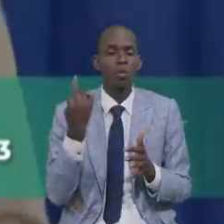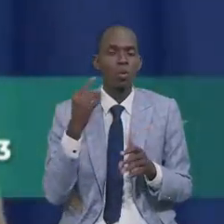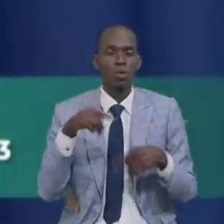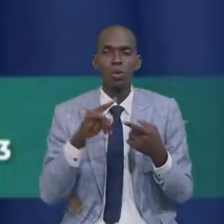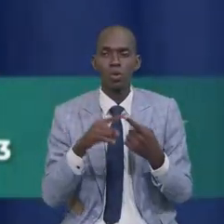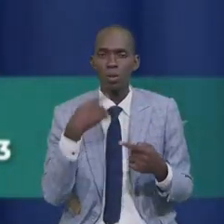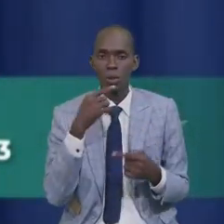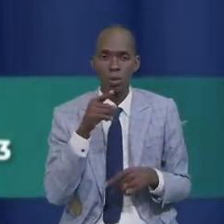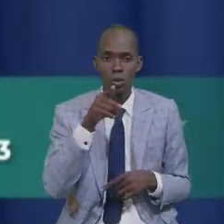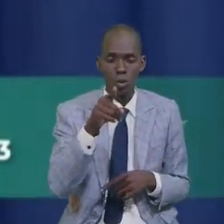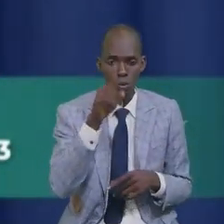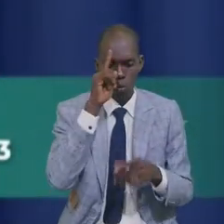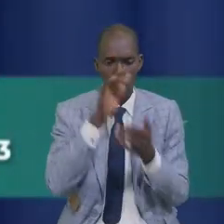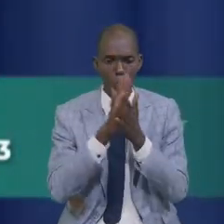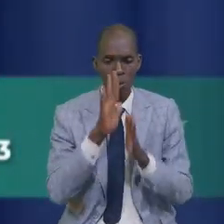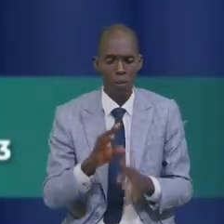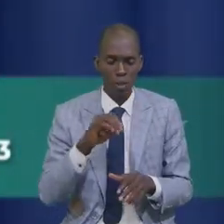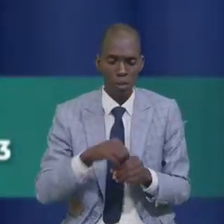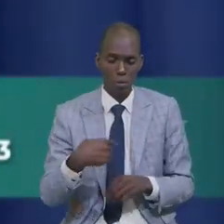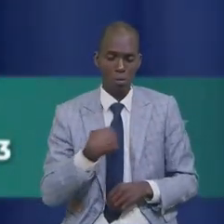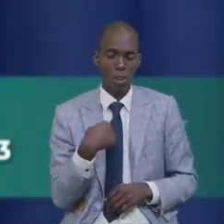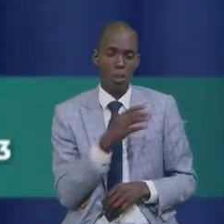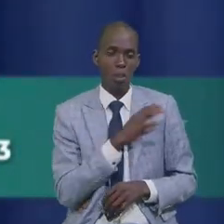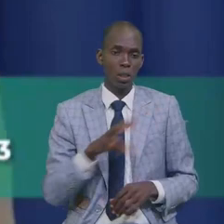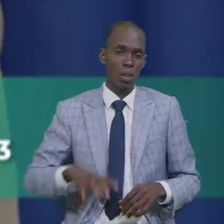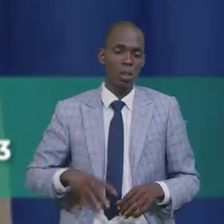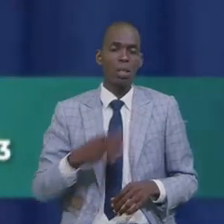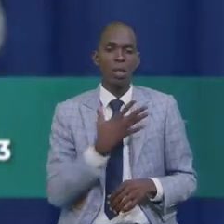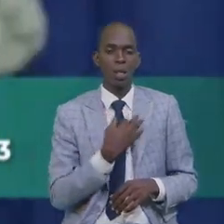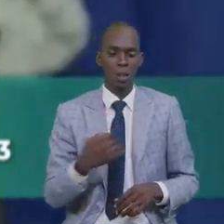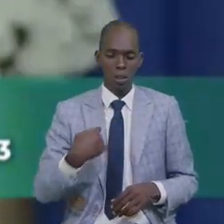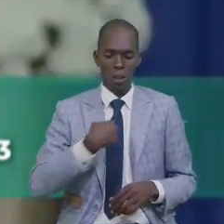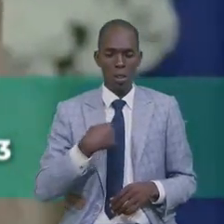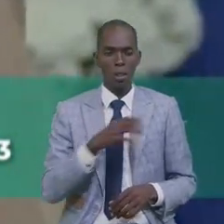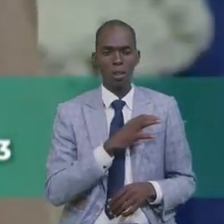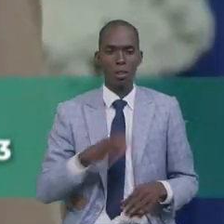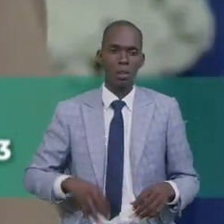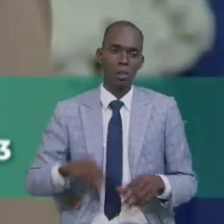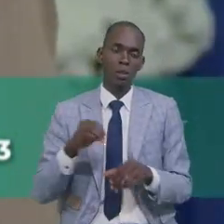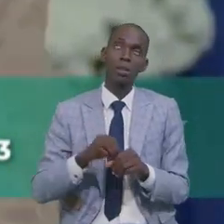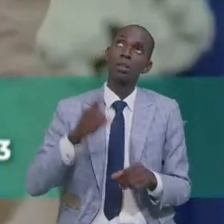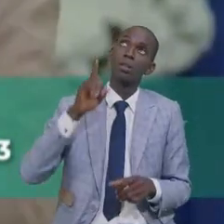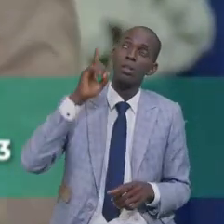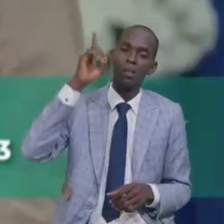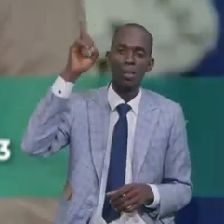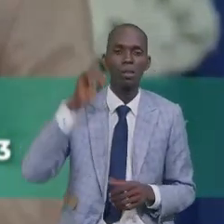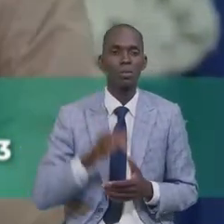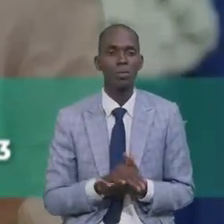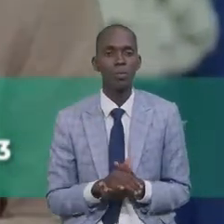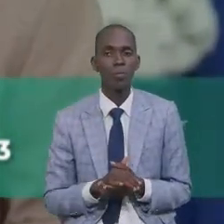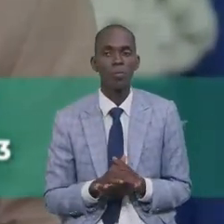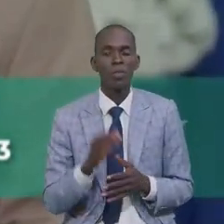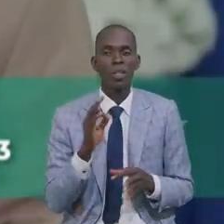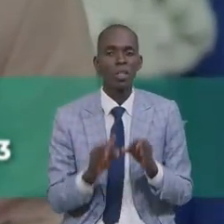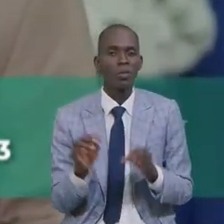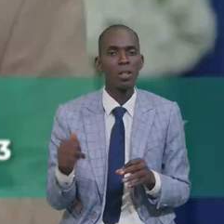Il dit, toi croyant en moi, et moi en toi. C'est pourquoi il a dit, voici, je suis à la porte et je